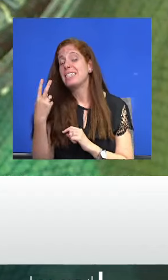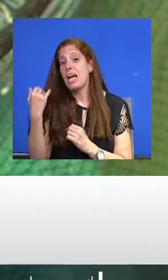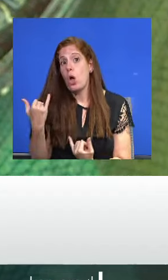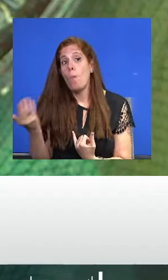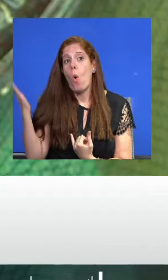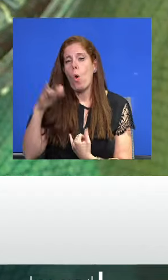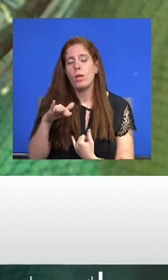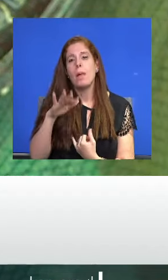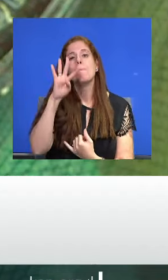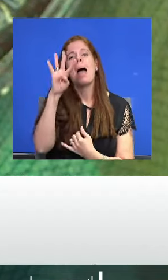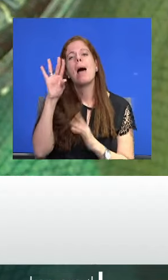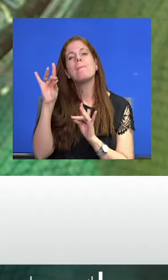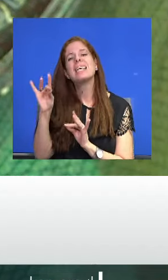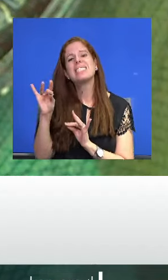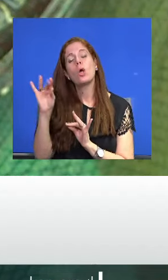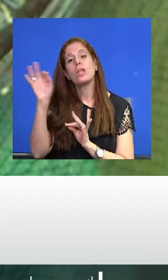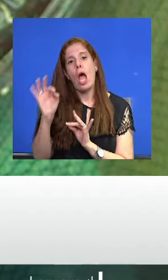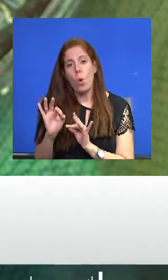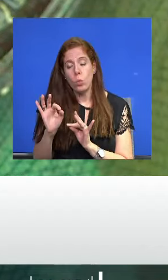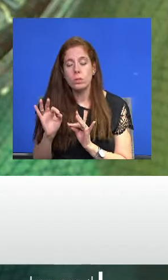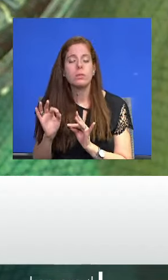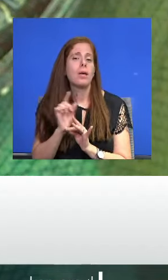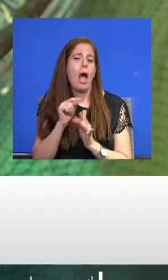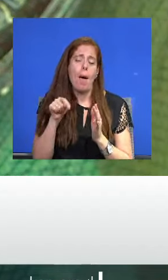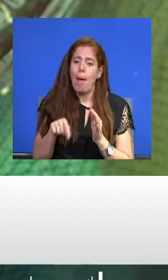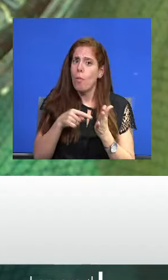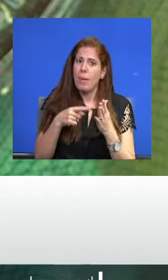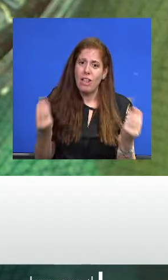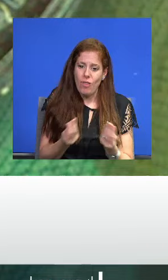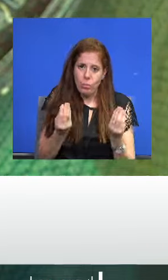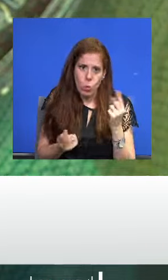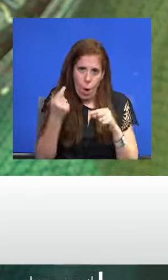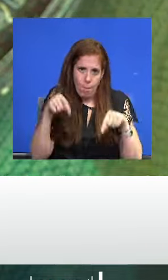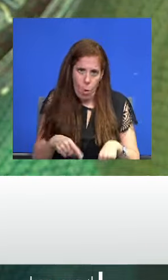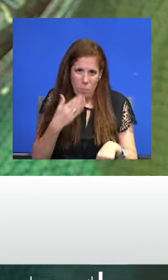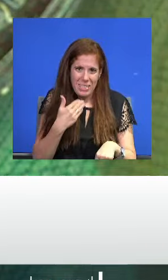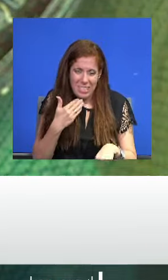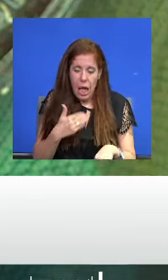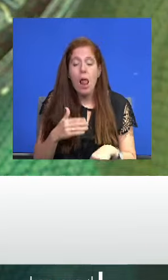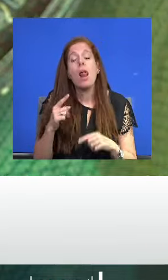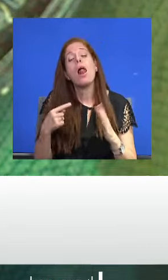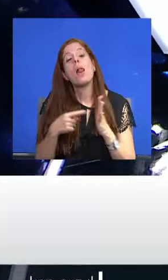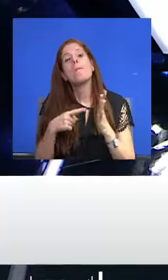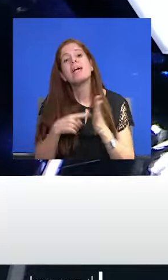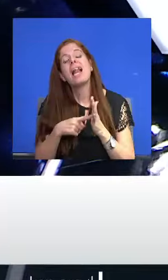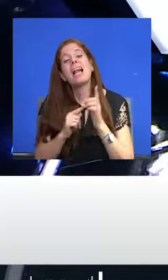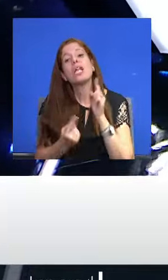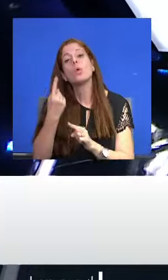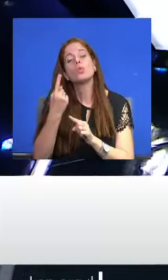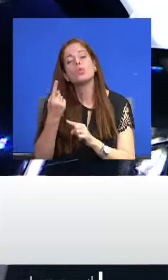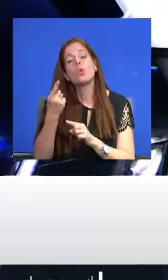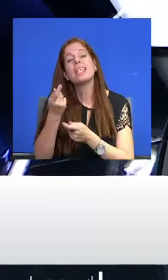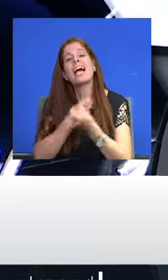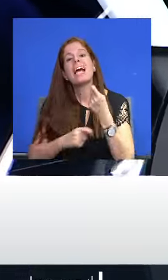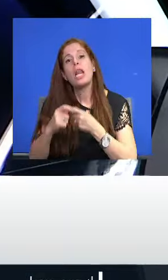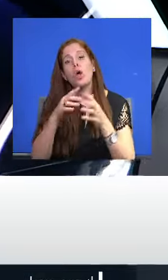ב4% אל מול השקל. הפעם לא בגלל דברים שקורים כאן בישראל, כפי שראינו בכל החודשים האחרונים, אלא בגלל התרחשויות כלכליות